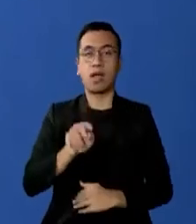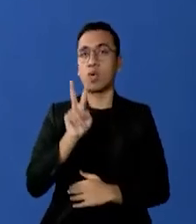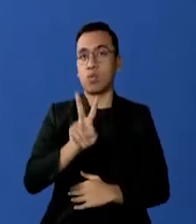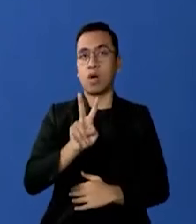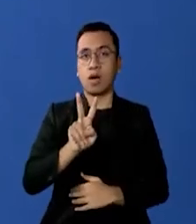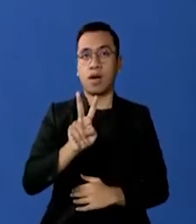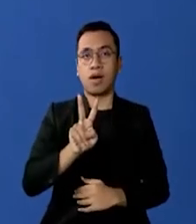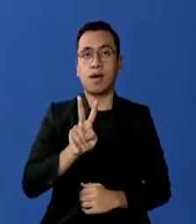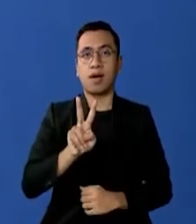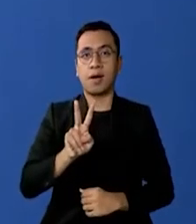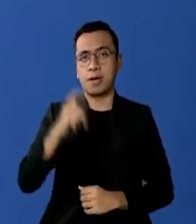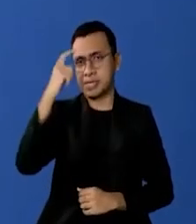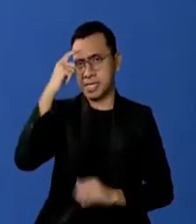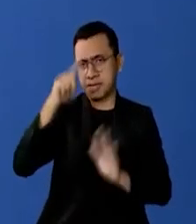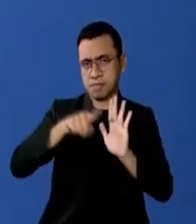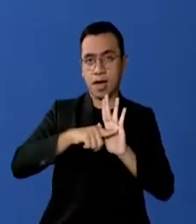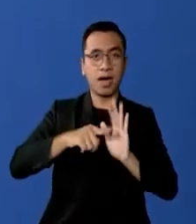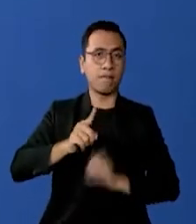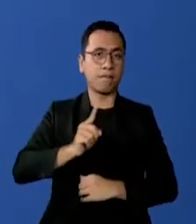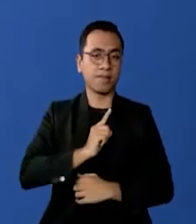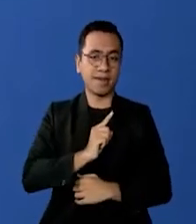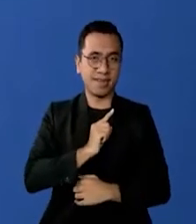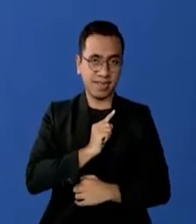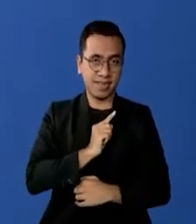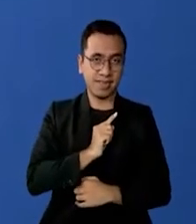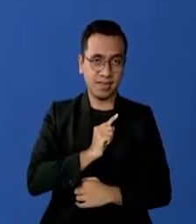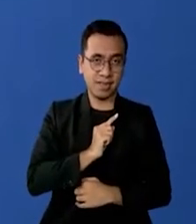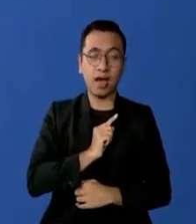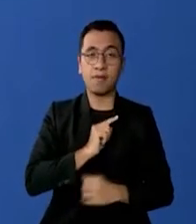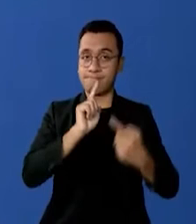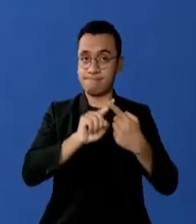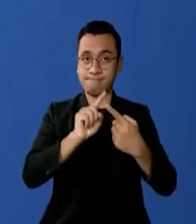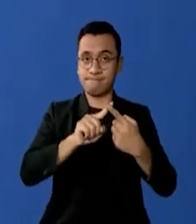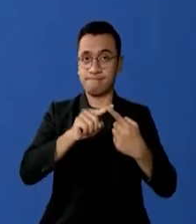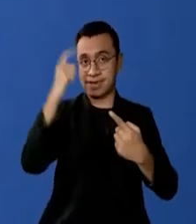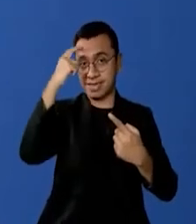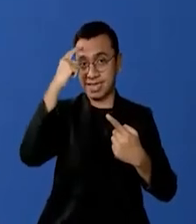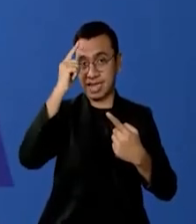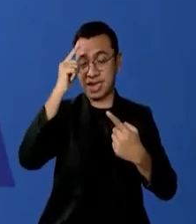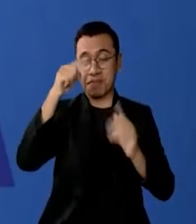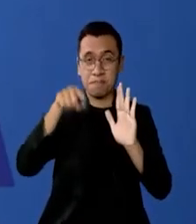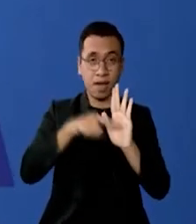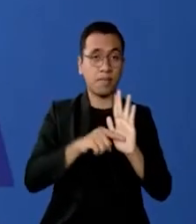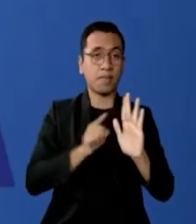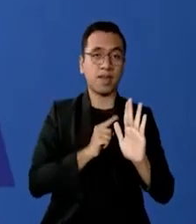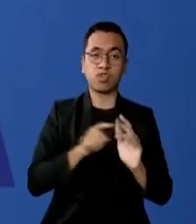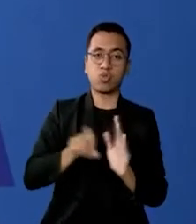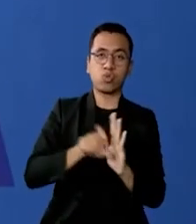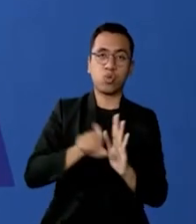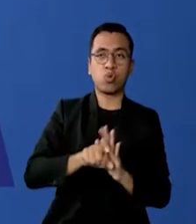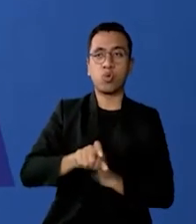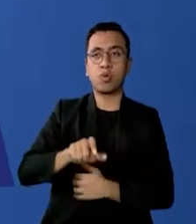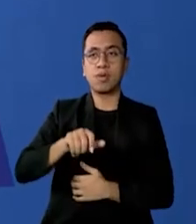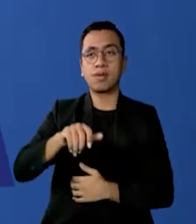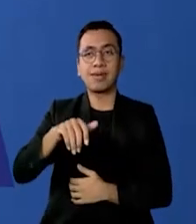pertama stigma di dalam diri sendiri pun itu juga penting karena dia khawatir Biasanya kalau ibu atau bapak yang